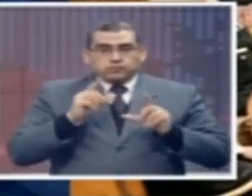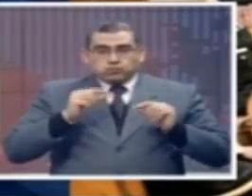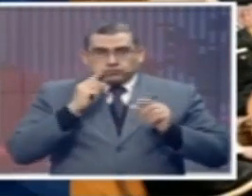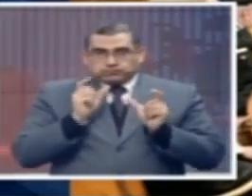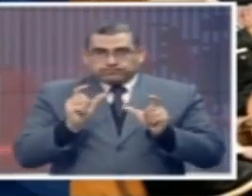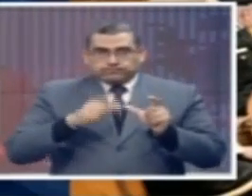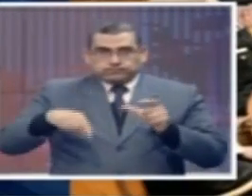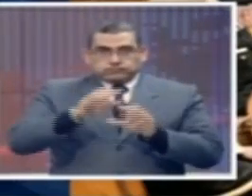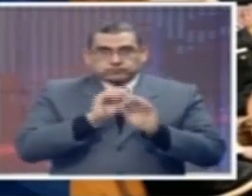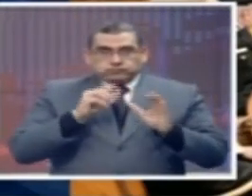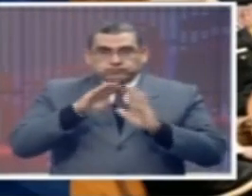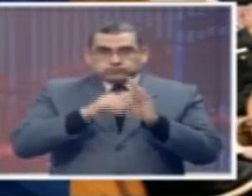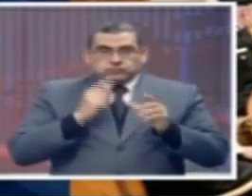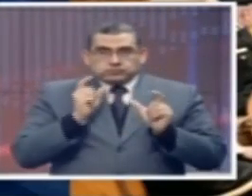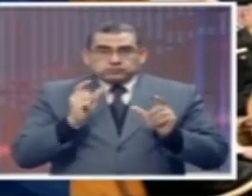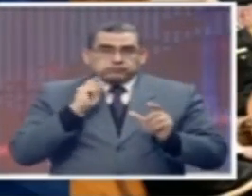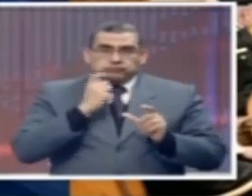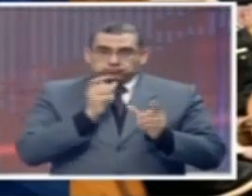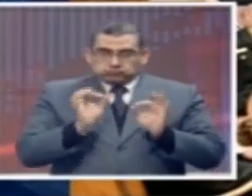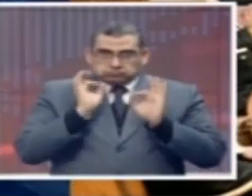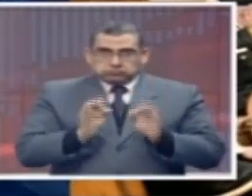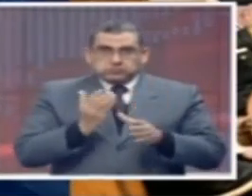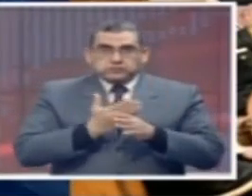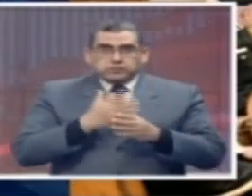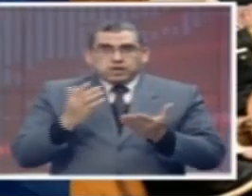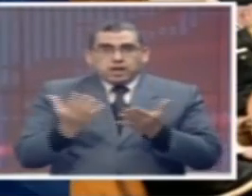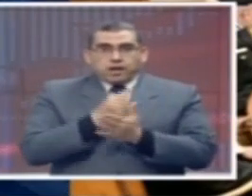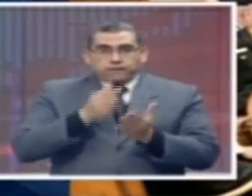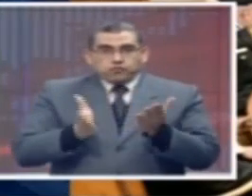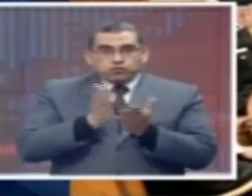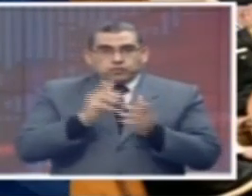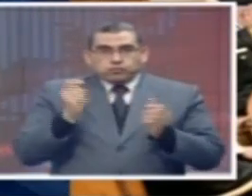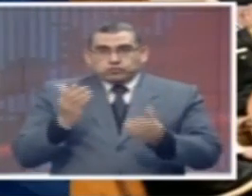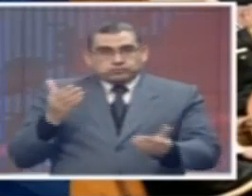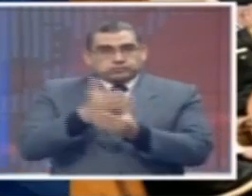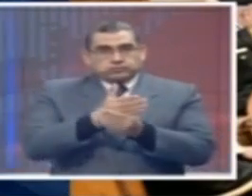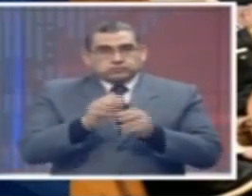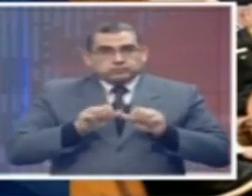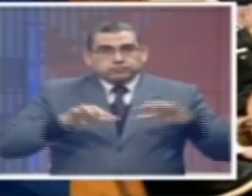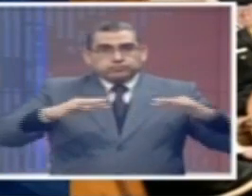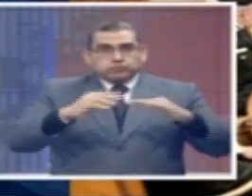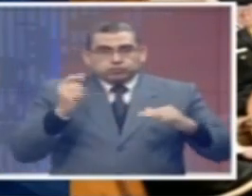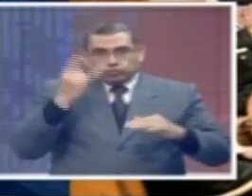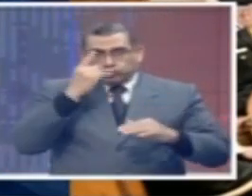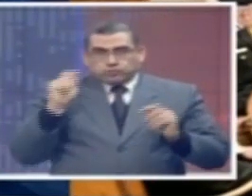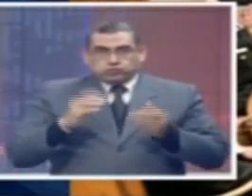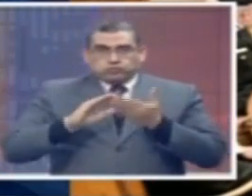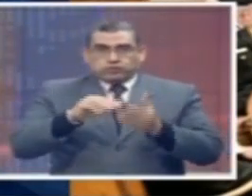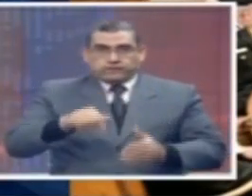تأمينها وإحكام السيطرة عليها، بما يحقق سرعة التدخل والانتشار لعناصر الشرطة.